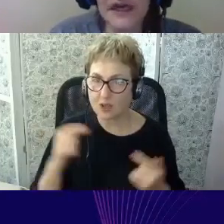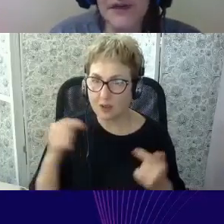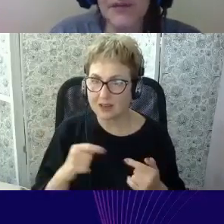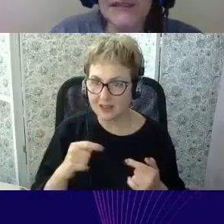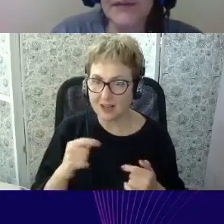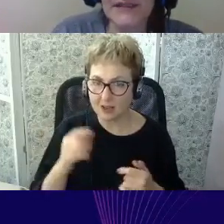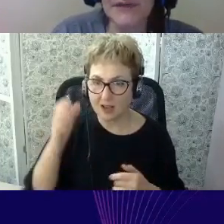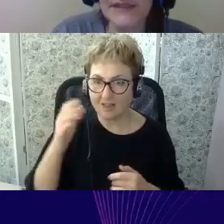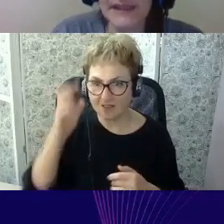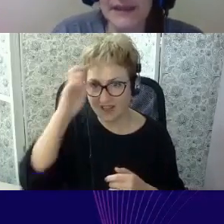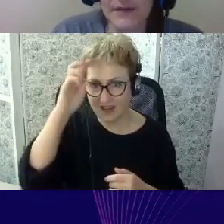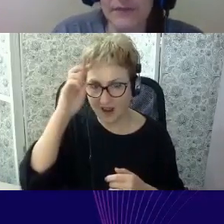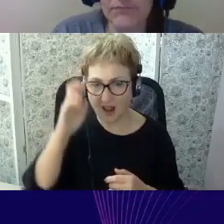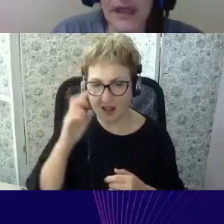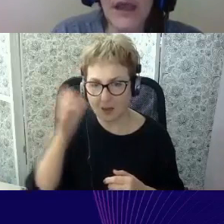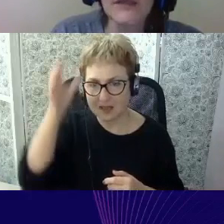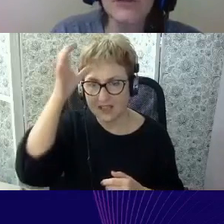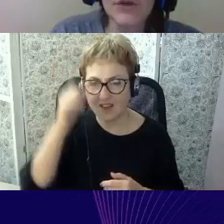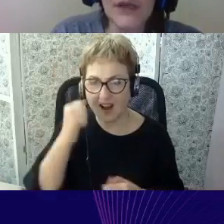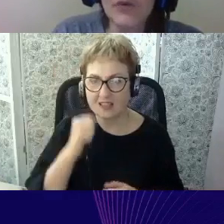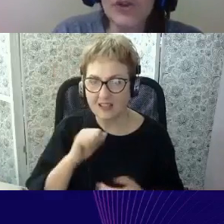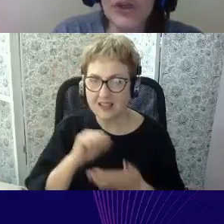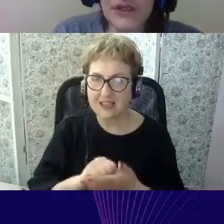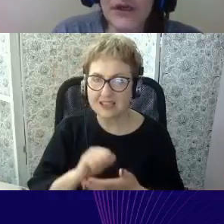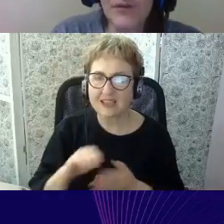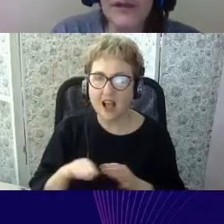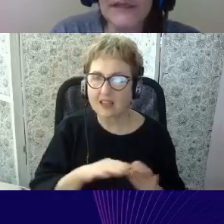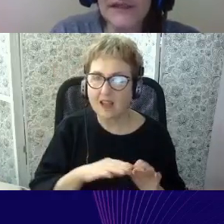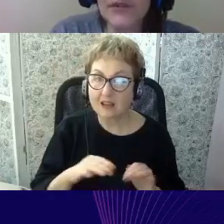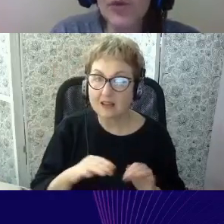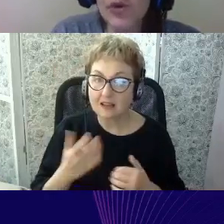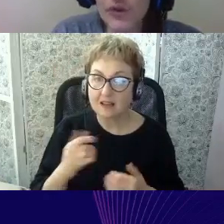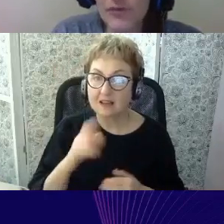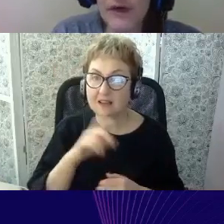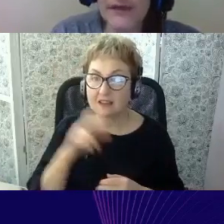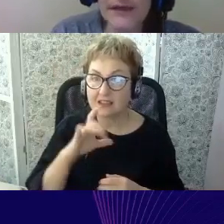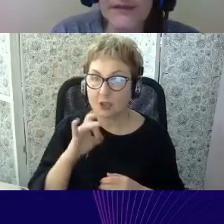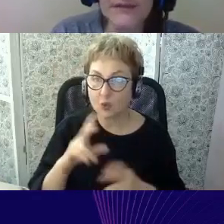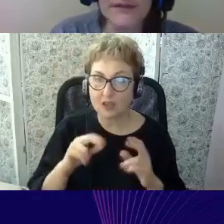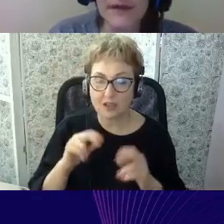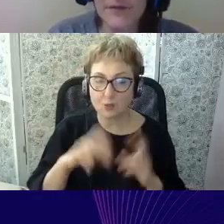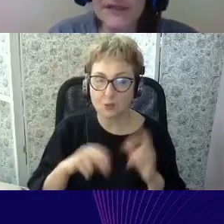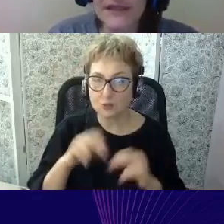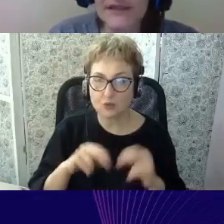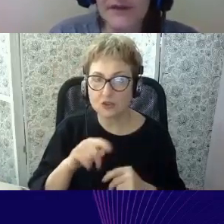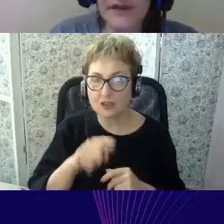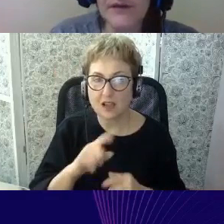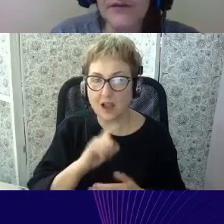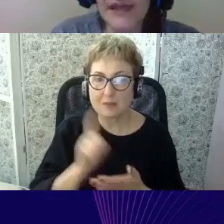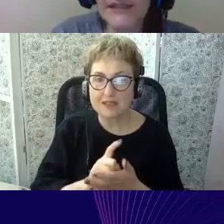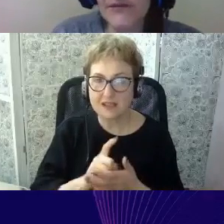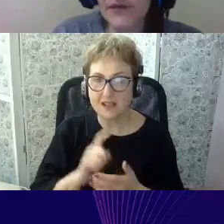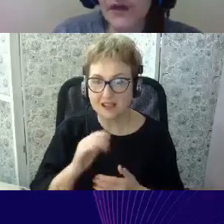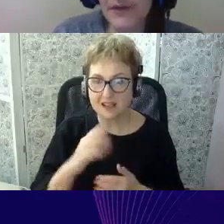определены федеральным образовательным стандартом. Сроки обучения определены с учетом как раз обязательного